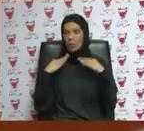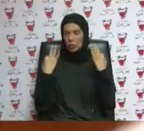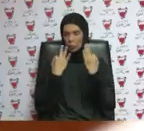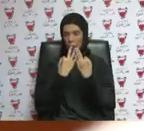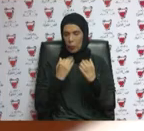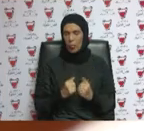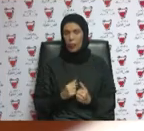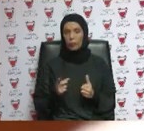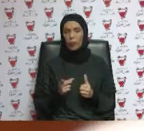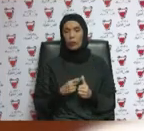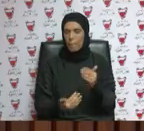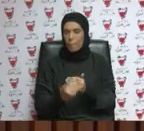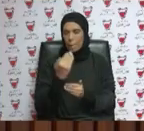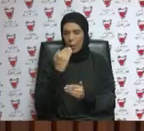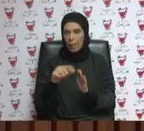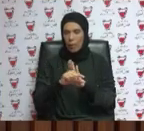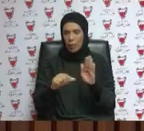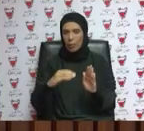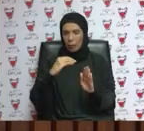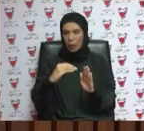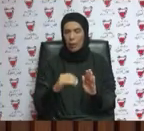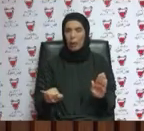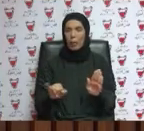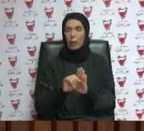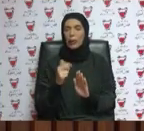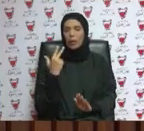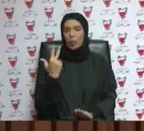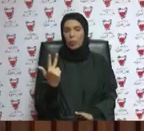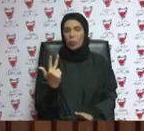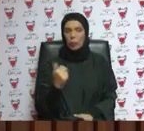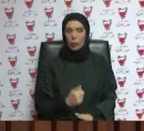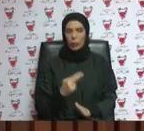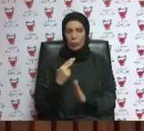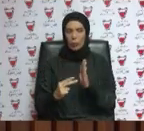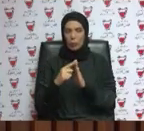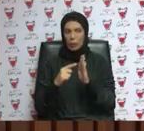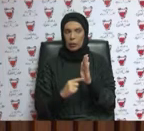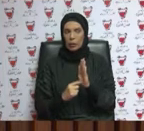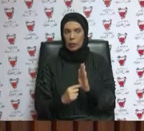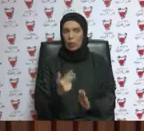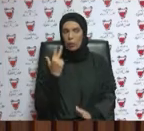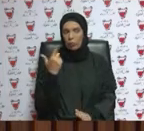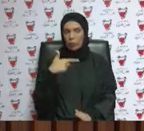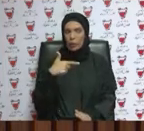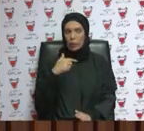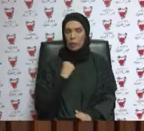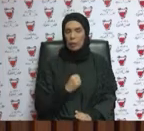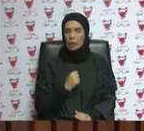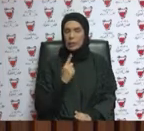برقم 3 إلى الفقرة ج من المادة 8 من المرسوم بقانون رقم 78 لسنة